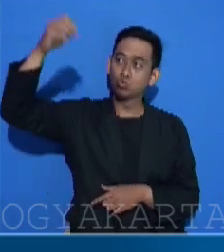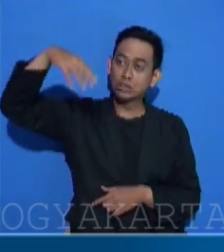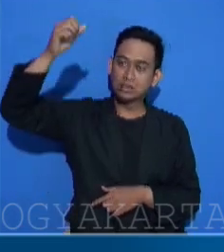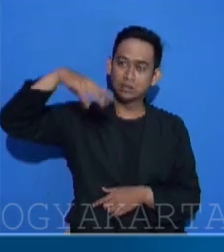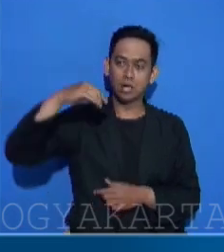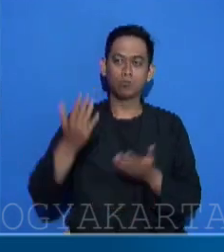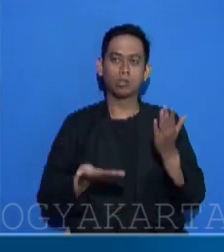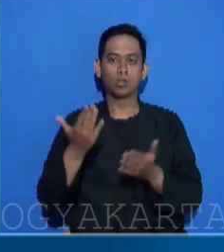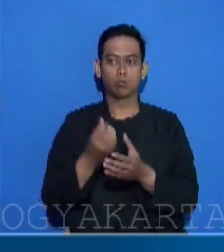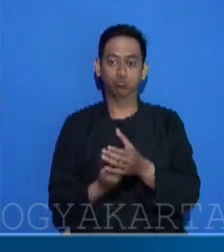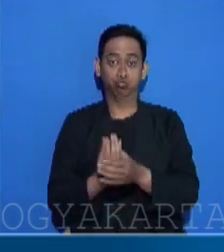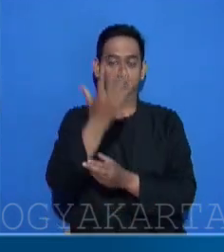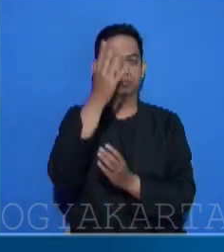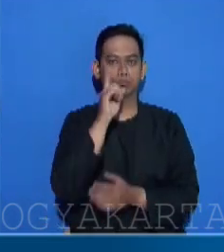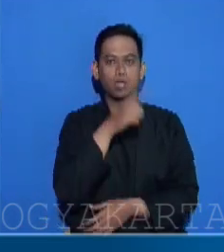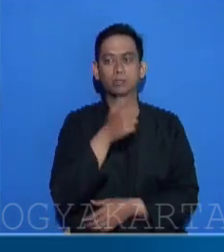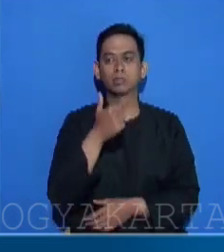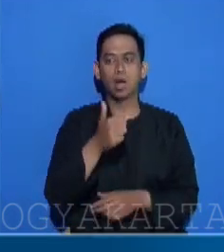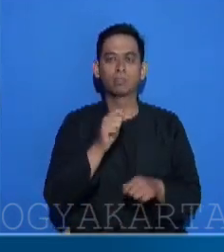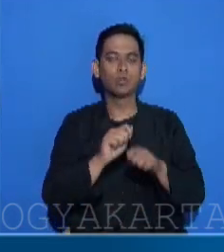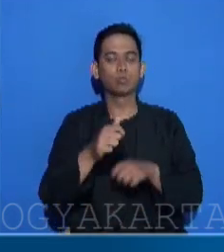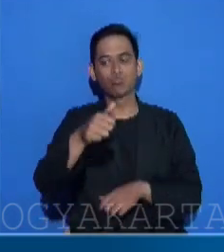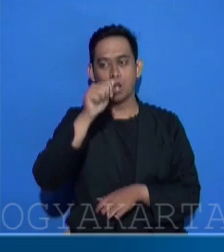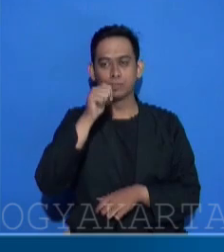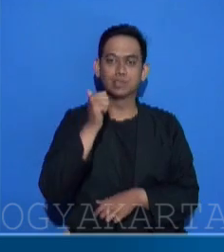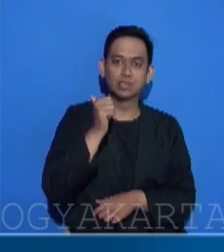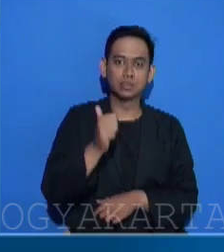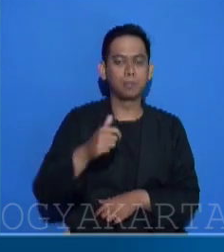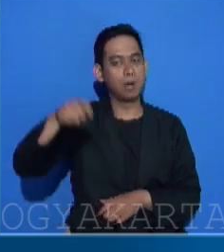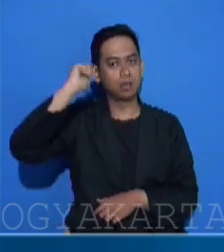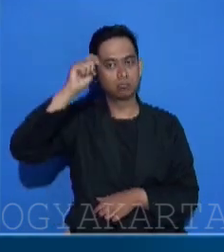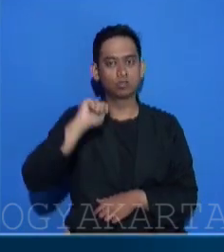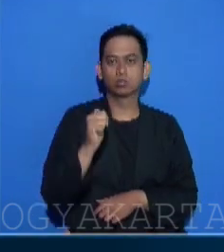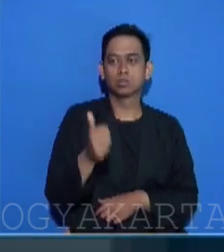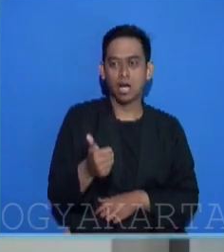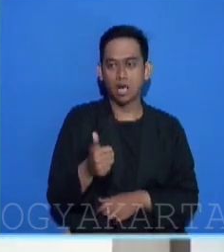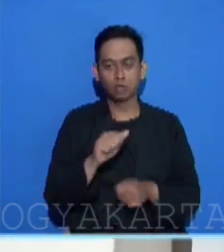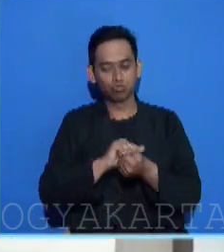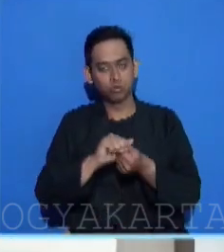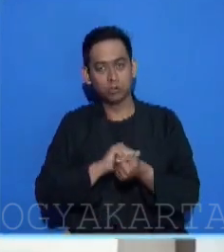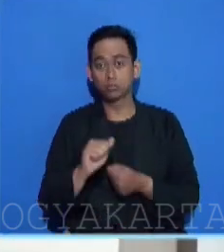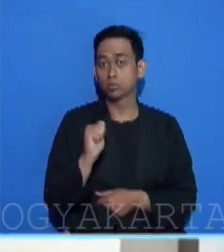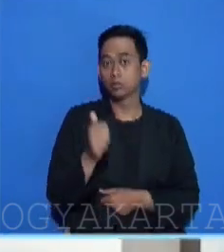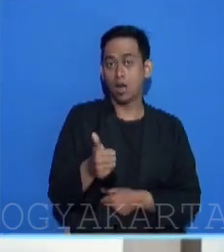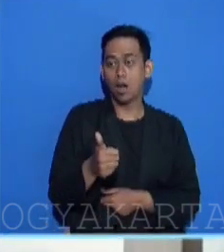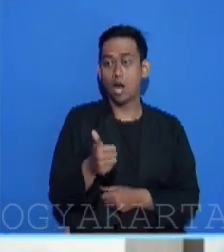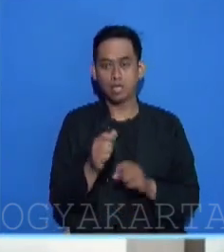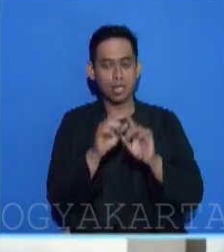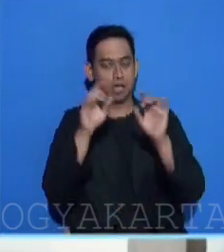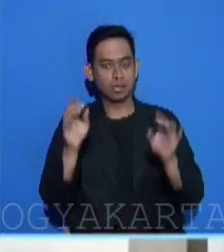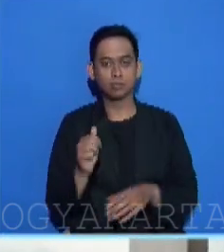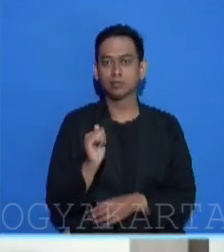ya buat konsumsi buat mandi buat nyuci dan sebagainya itu banyak yang menggunakan